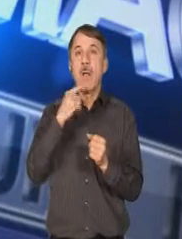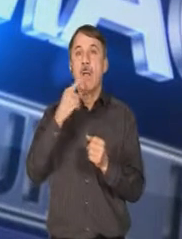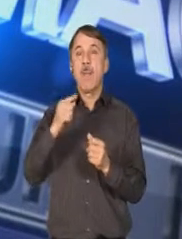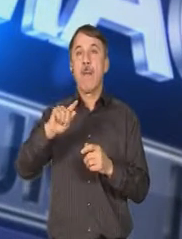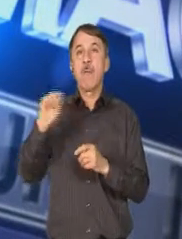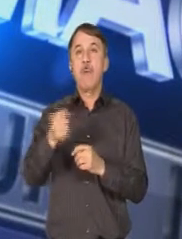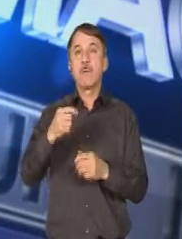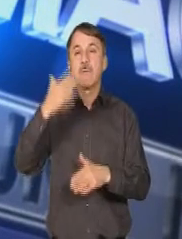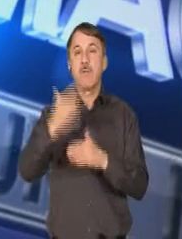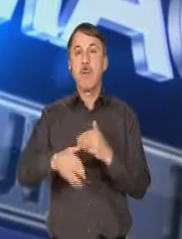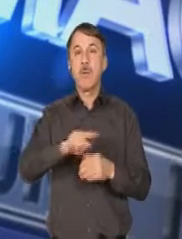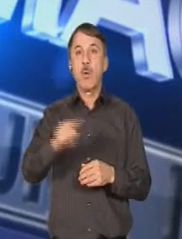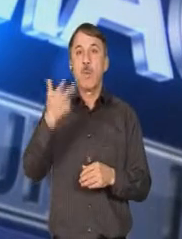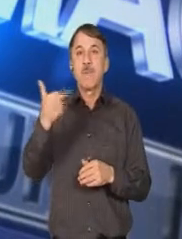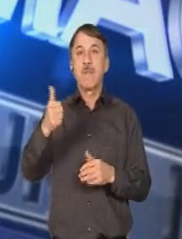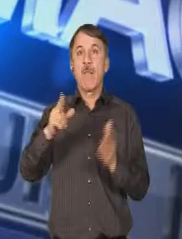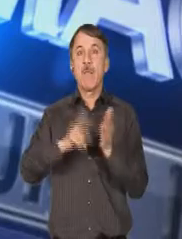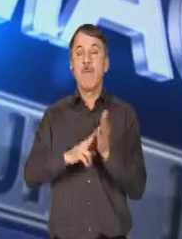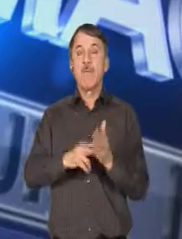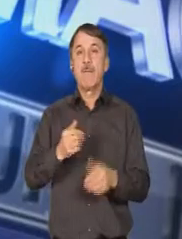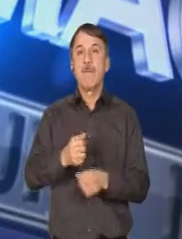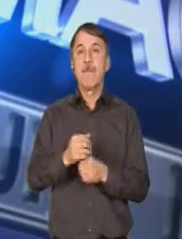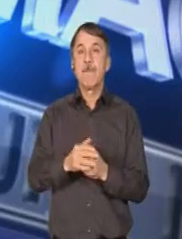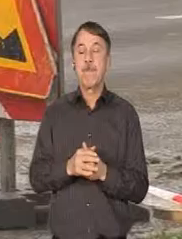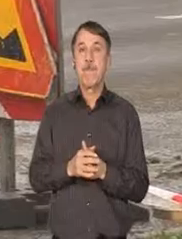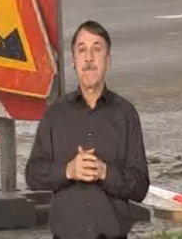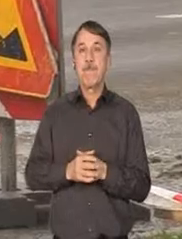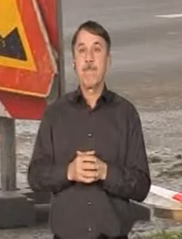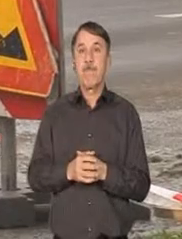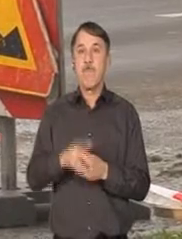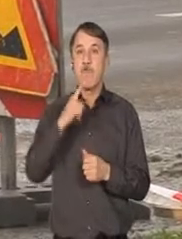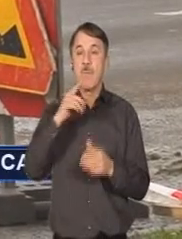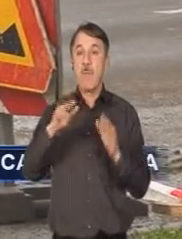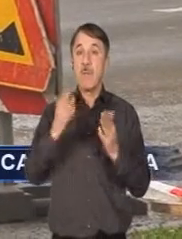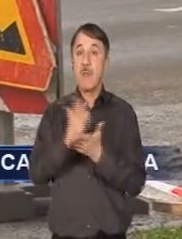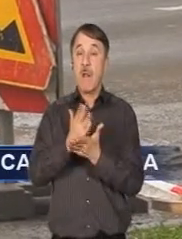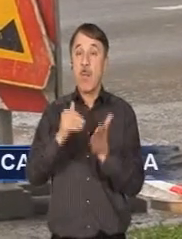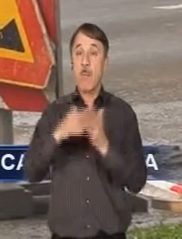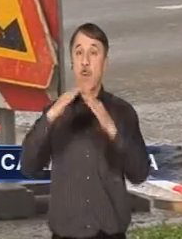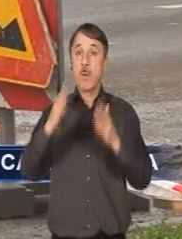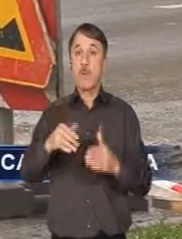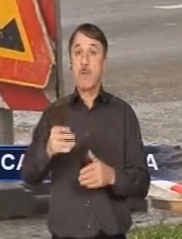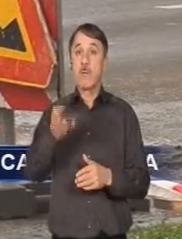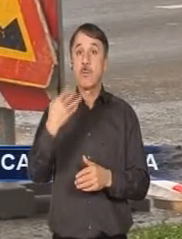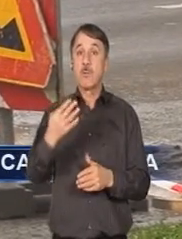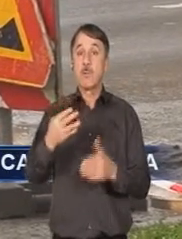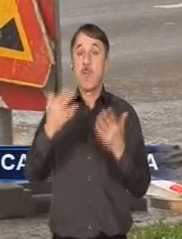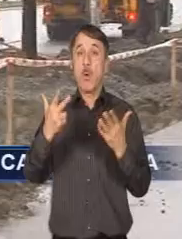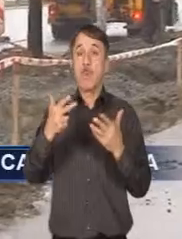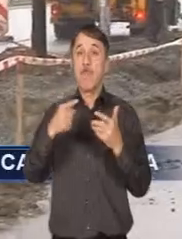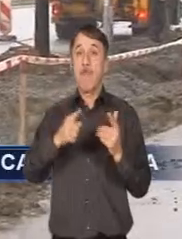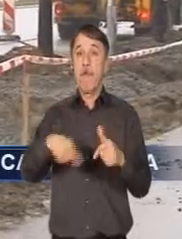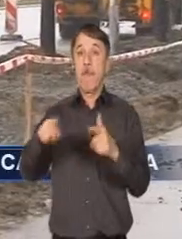januara, a rok za završetak je 30 kalendarskih dana. Prvobitno je trebalo da bude sagrađeno